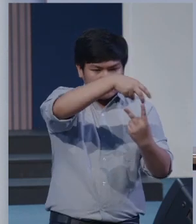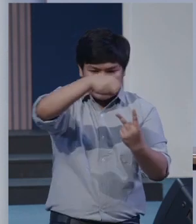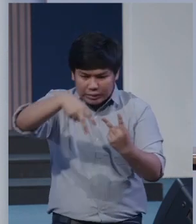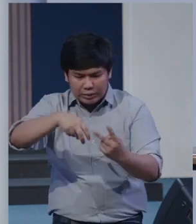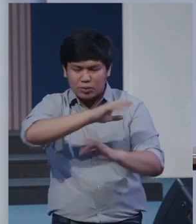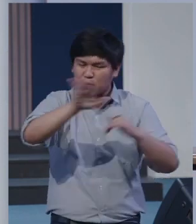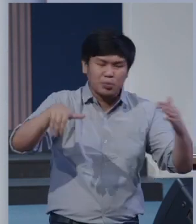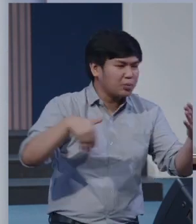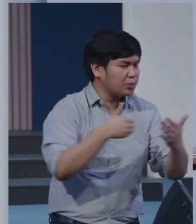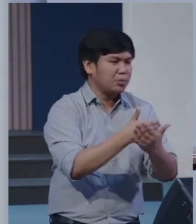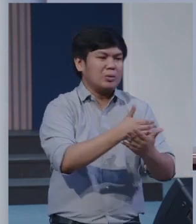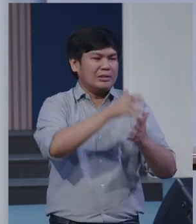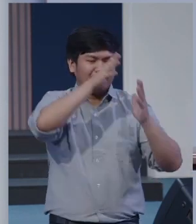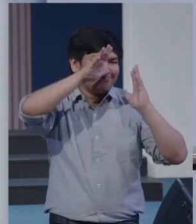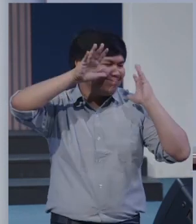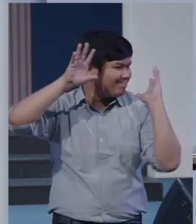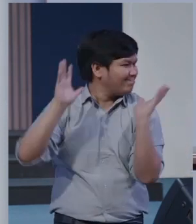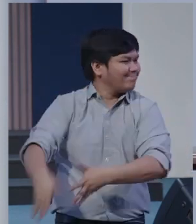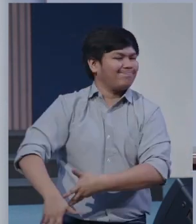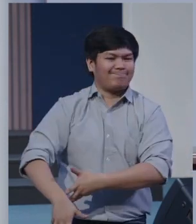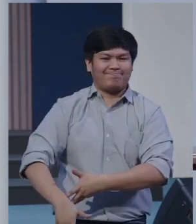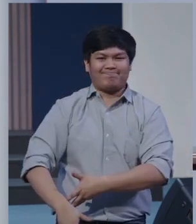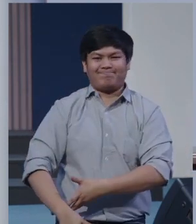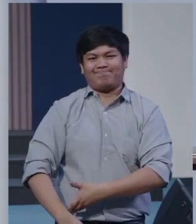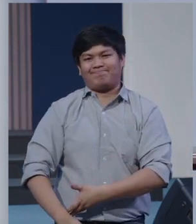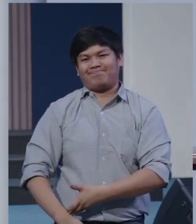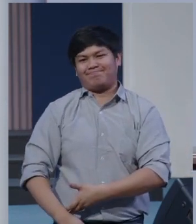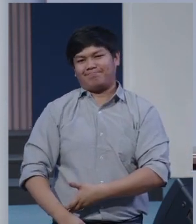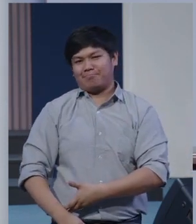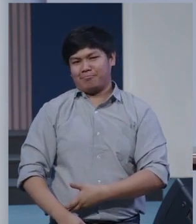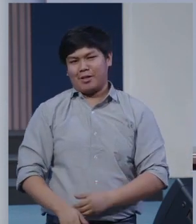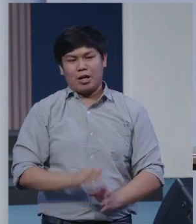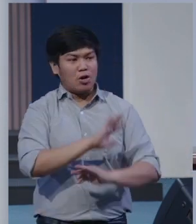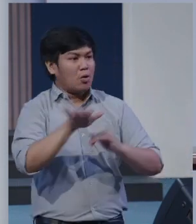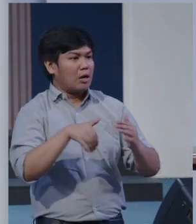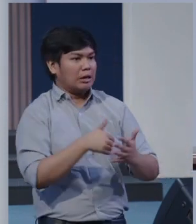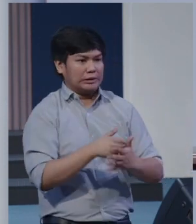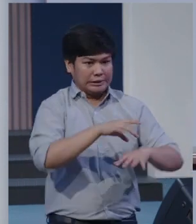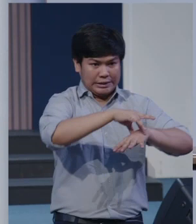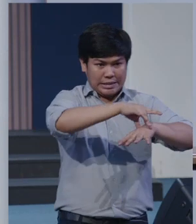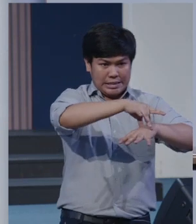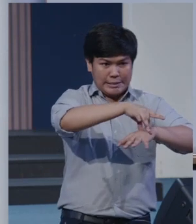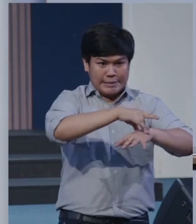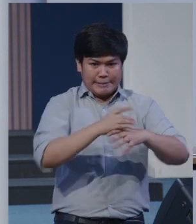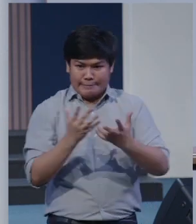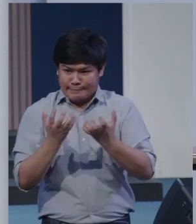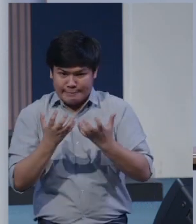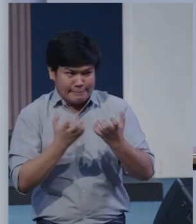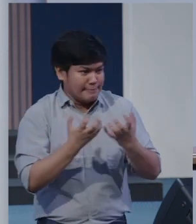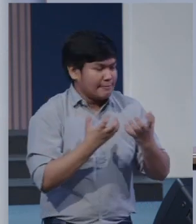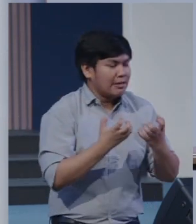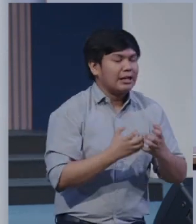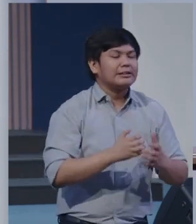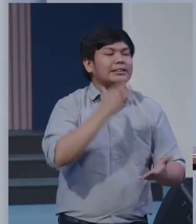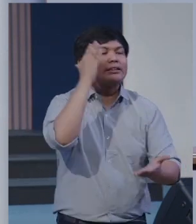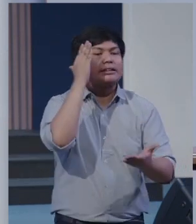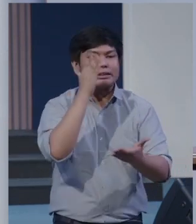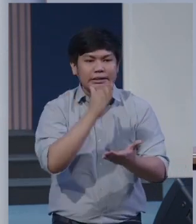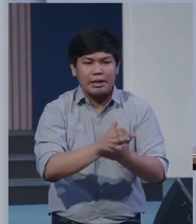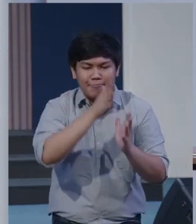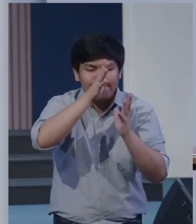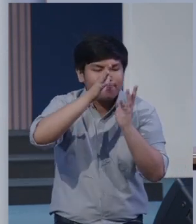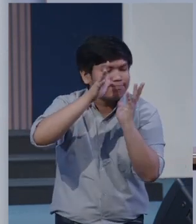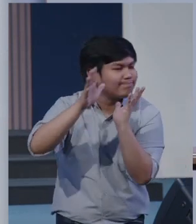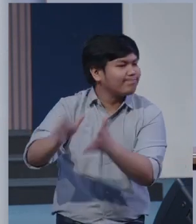Death sabi sa verse 5 ang pagpatay ng lahat ng pita ng laman na nagmumula sa pagsamba sa sarili imbis